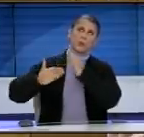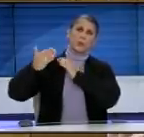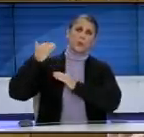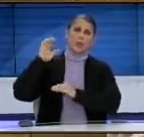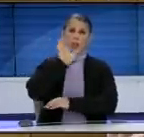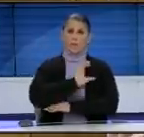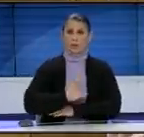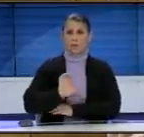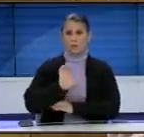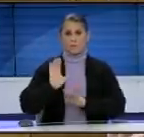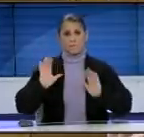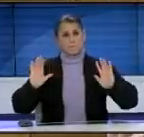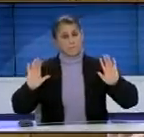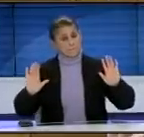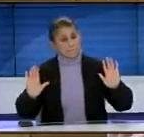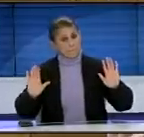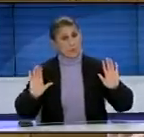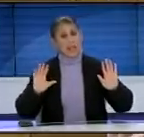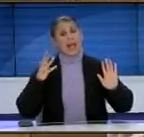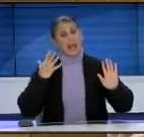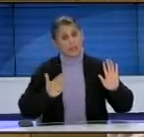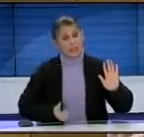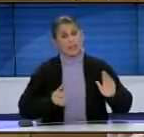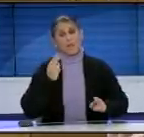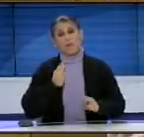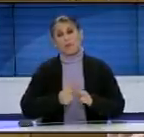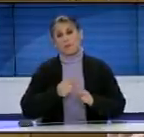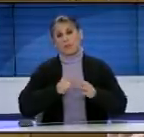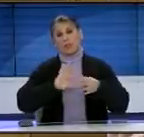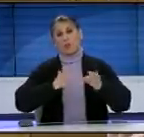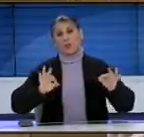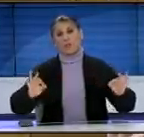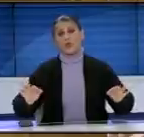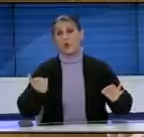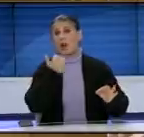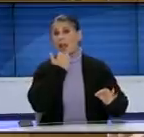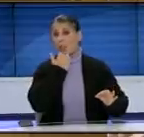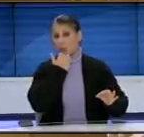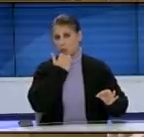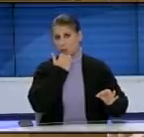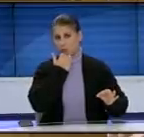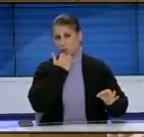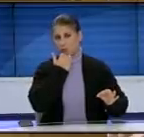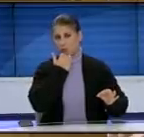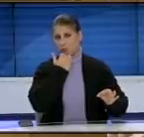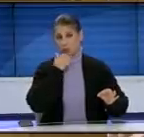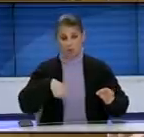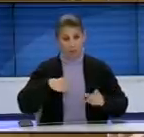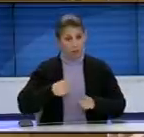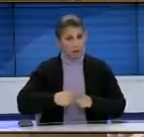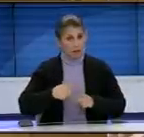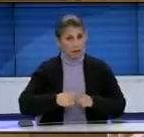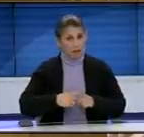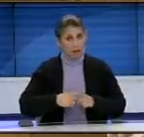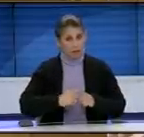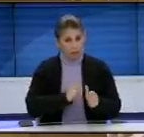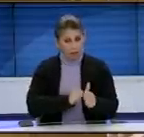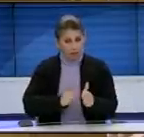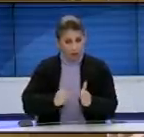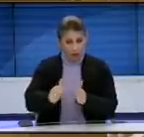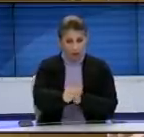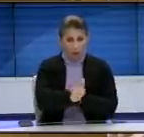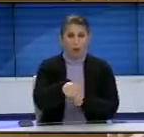Ωστόσο, θα ήταν ιστορικό λάθος η χώρα μας να πρωτοστατήσει σε